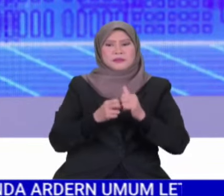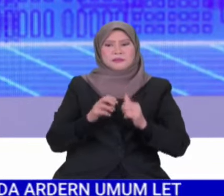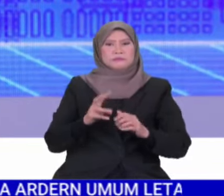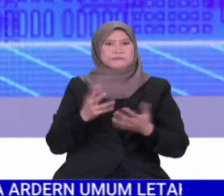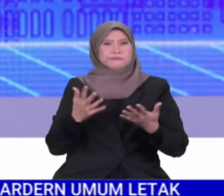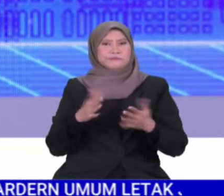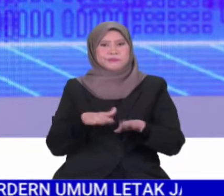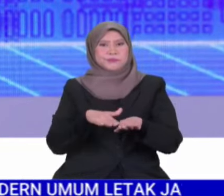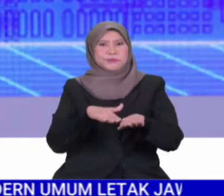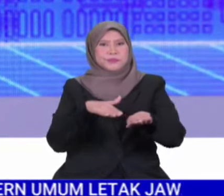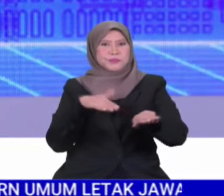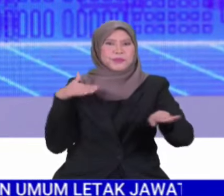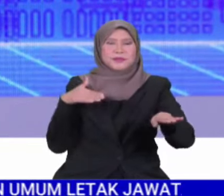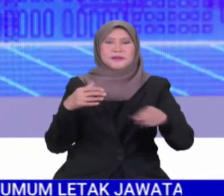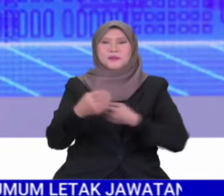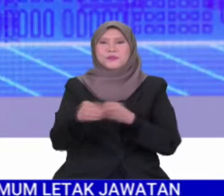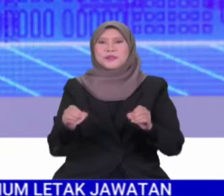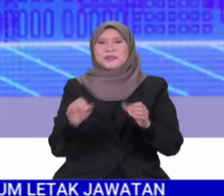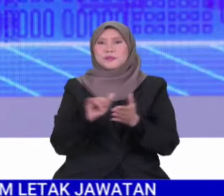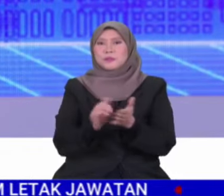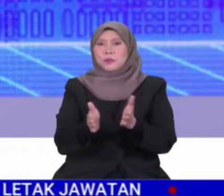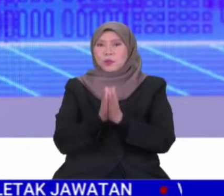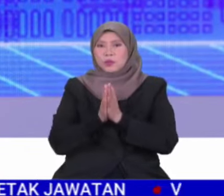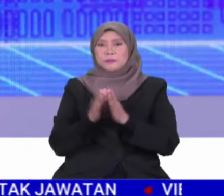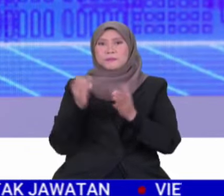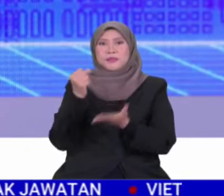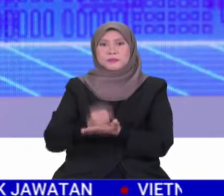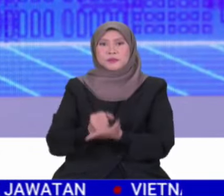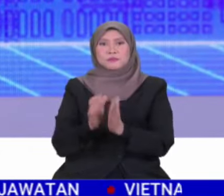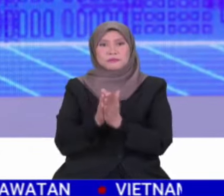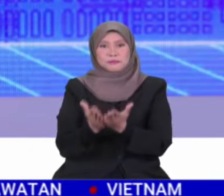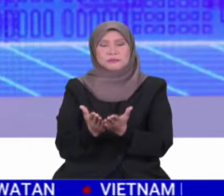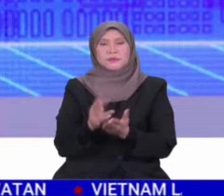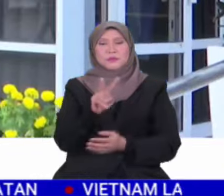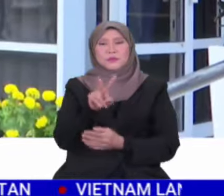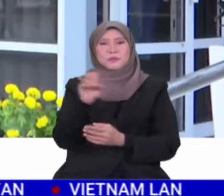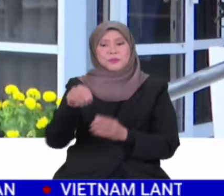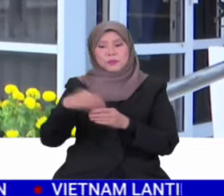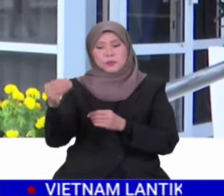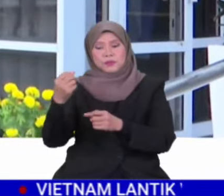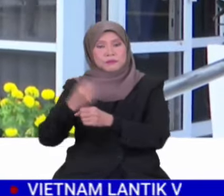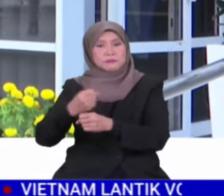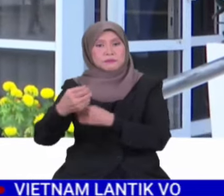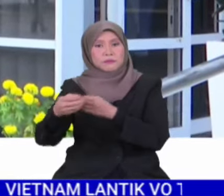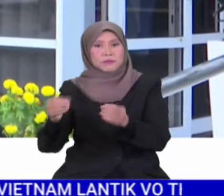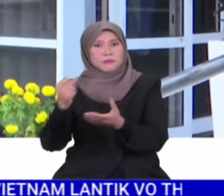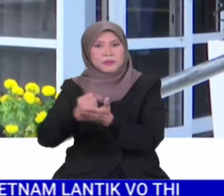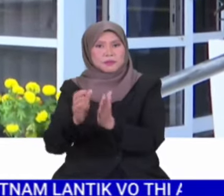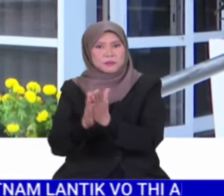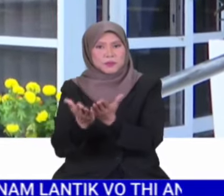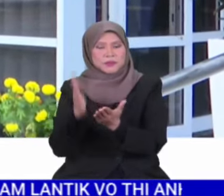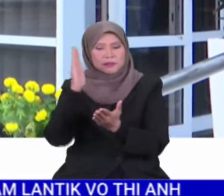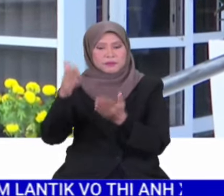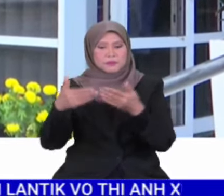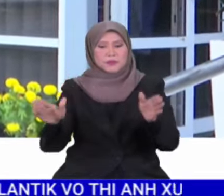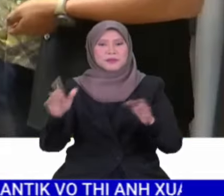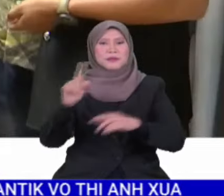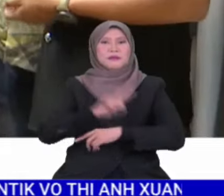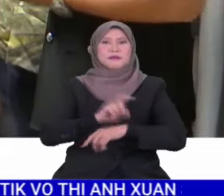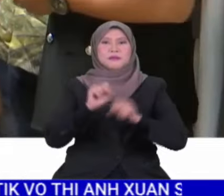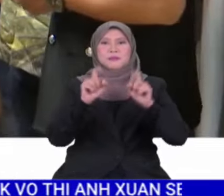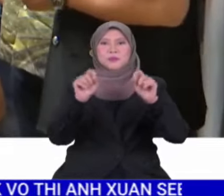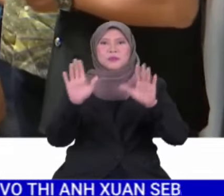kesesakan luar biasa di pejabat permohonan pasport. 20 pejabat pengeluar pasport terpilih juga akan beroperasi pada hari Sabtu